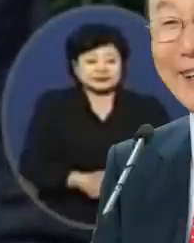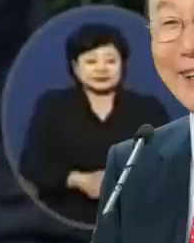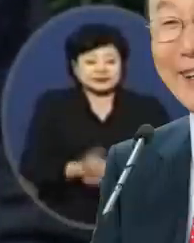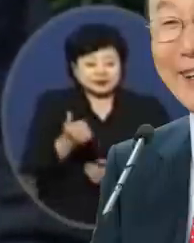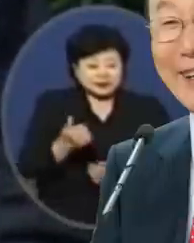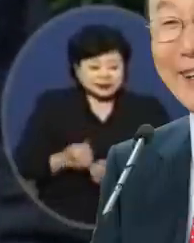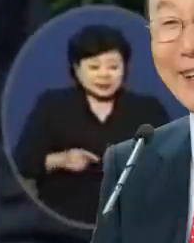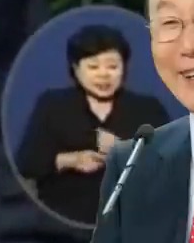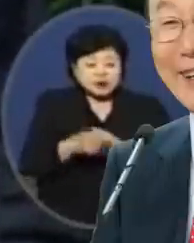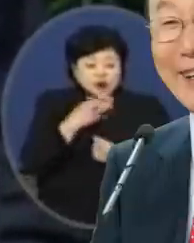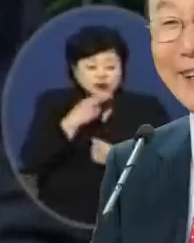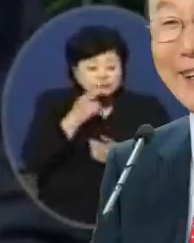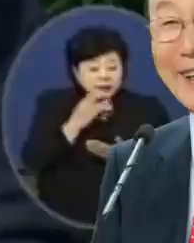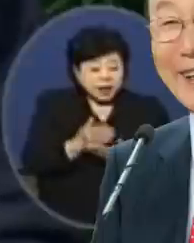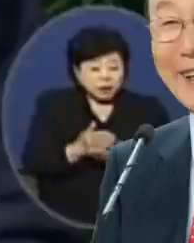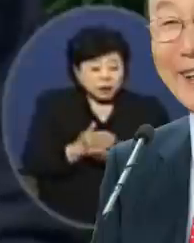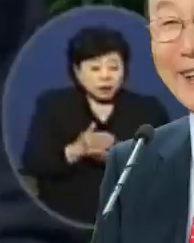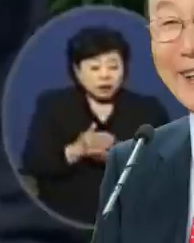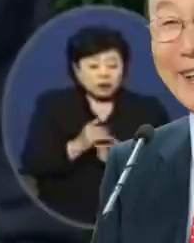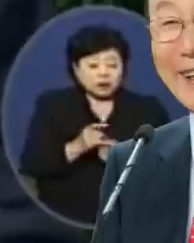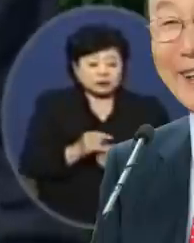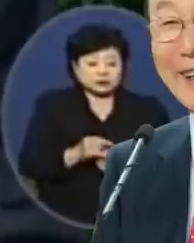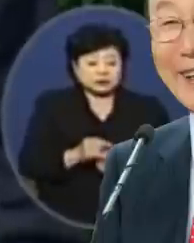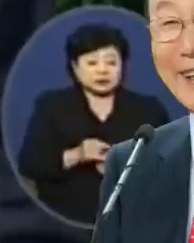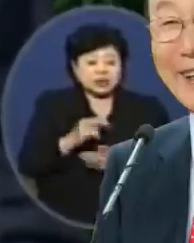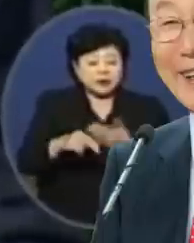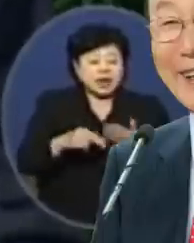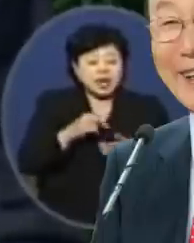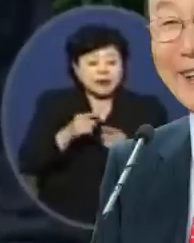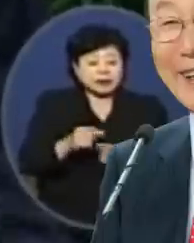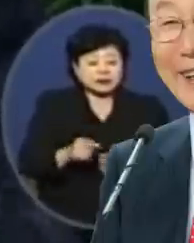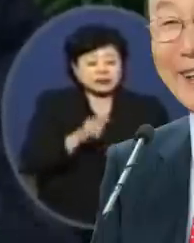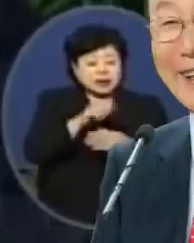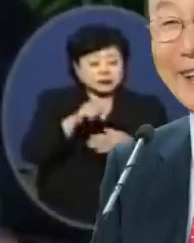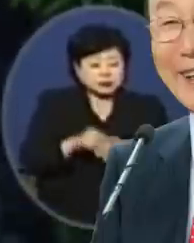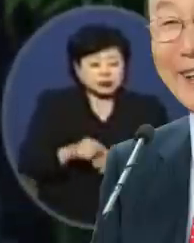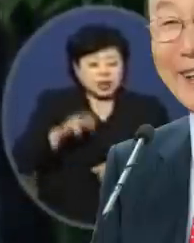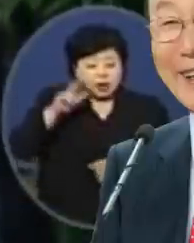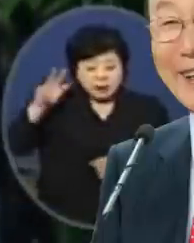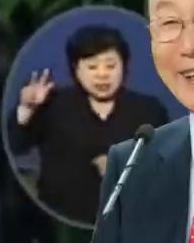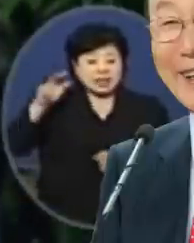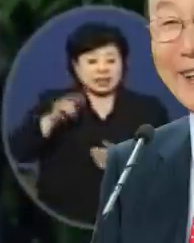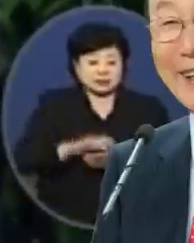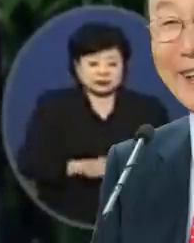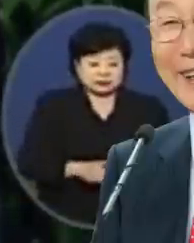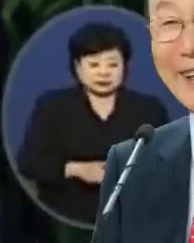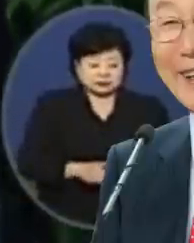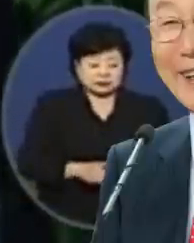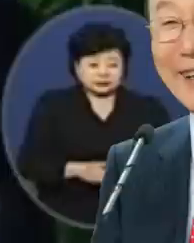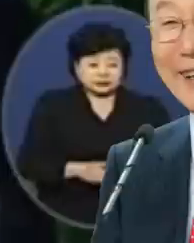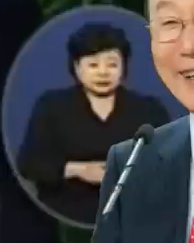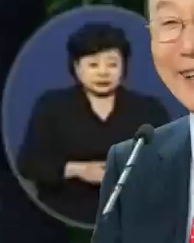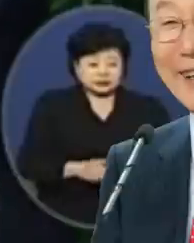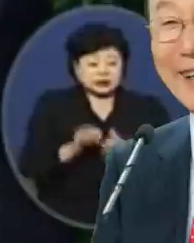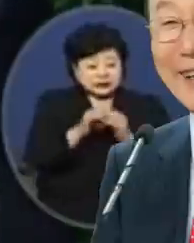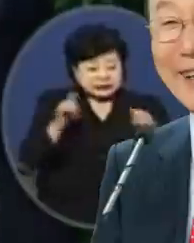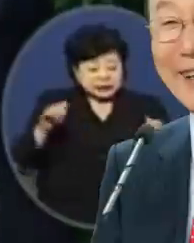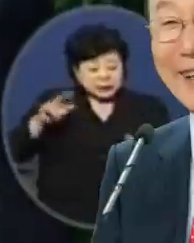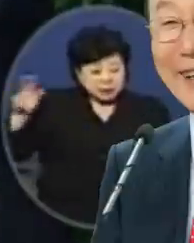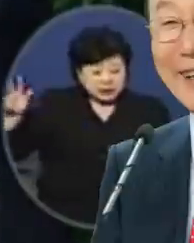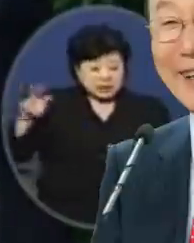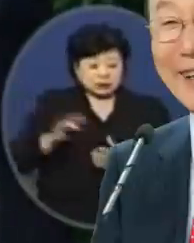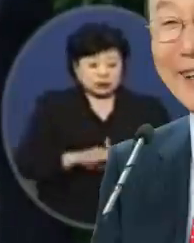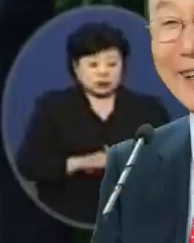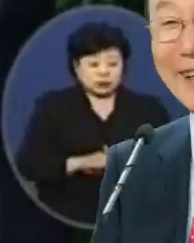의미 없이 지나가지 마십시오. 그들에게 이르기를 야훼의 말씀에 내 삶을 두고 맹세를 했습니다. 사람이